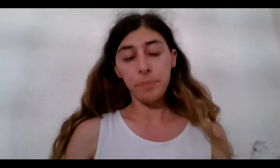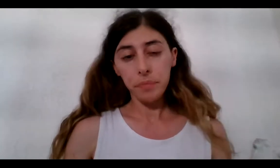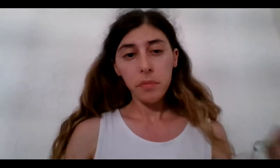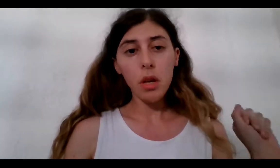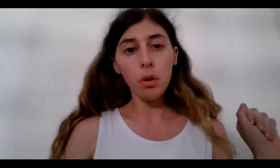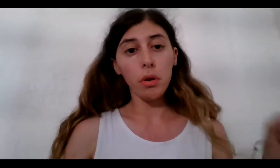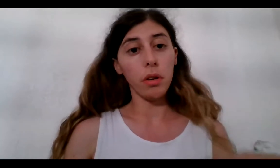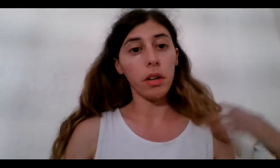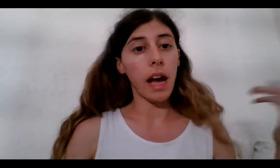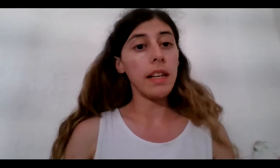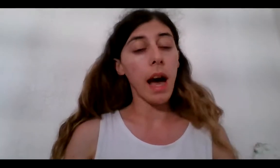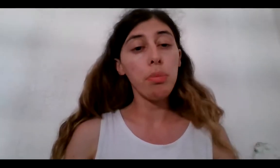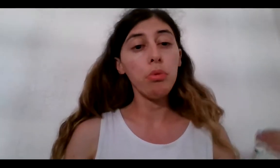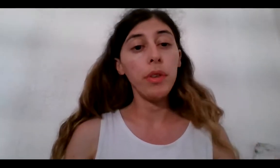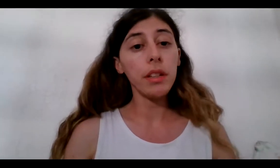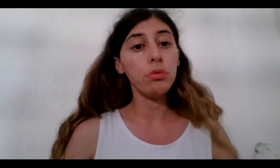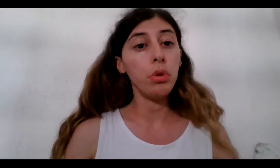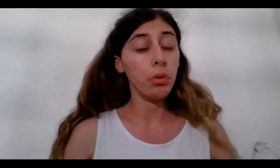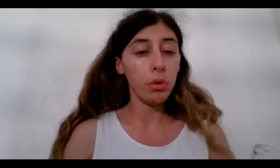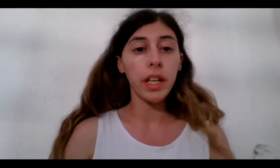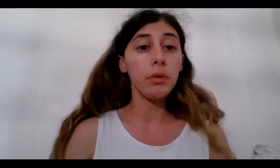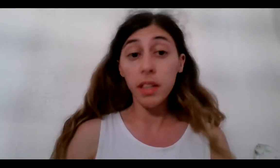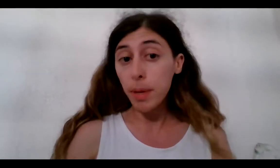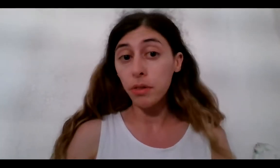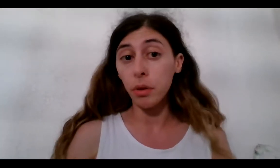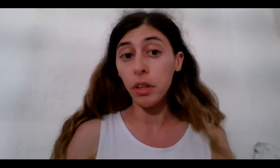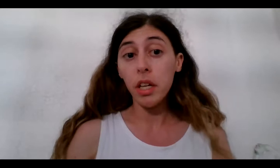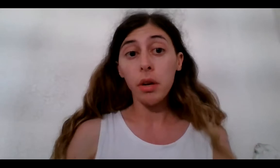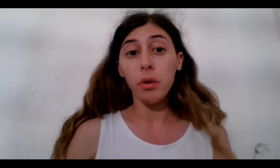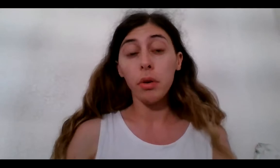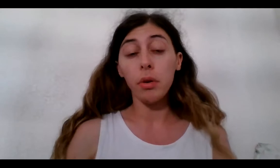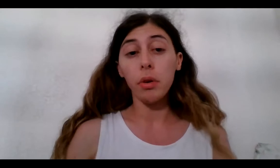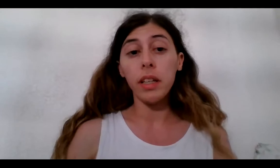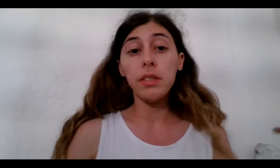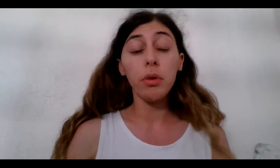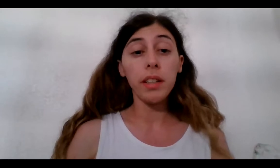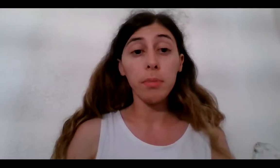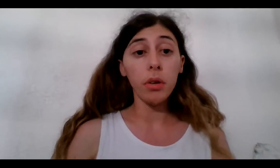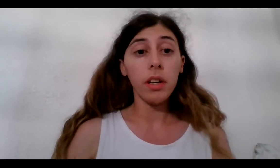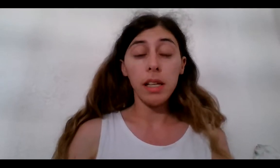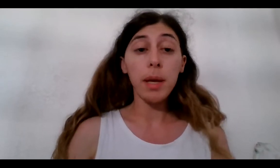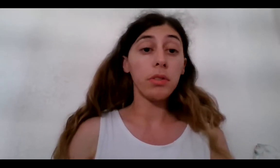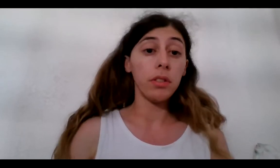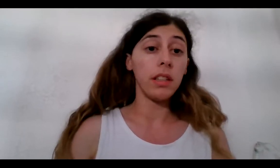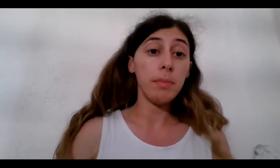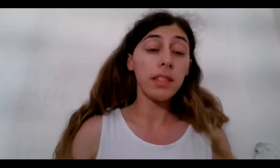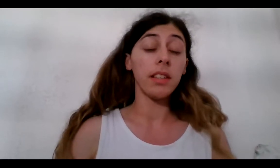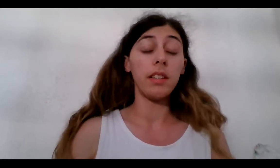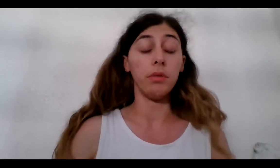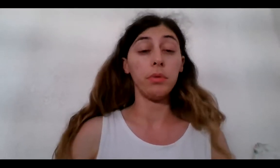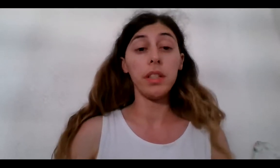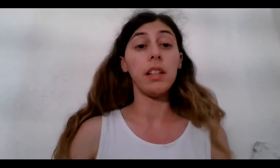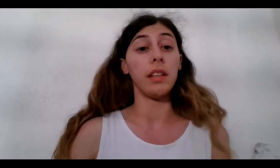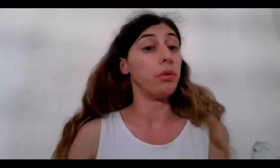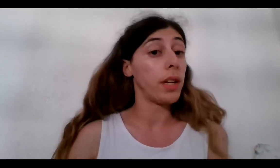donc aller approuver ou non le cas de cette personne. Historiquement, les médecins